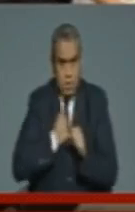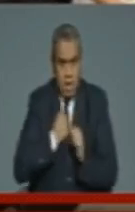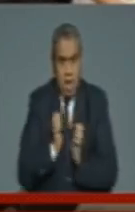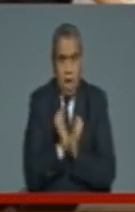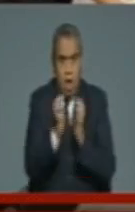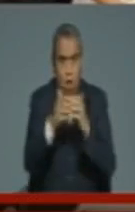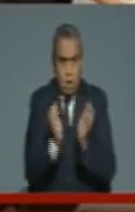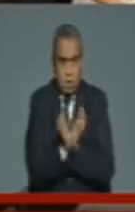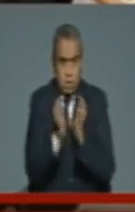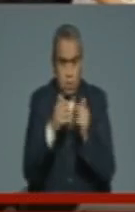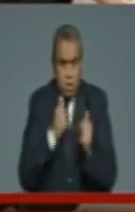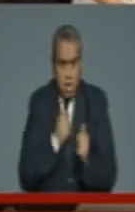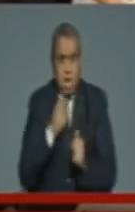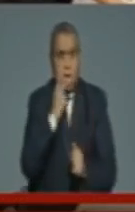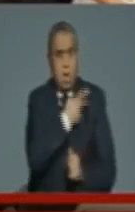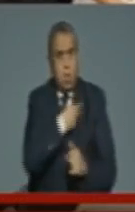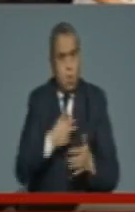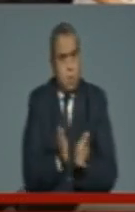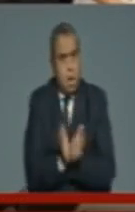كحكومه،